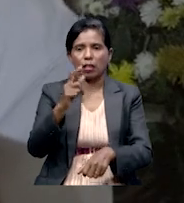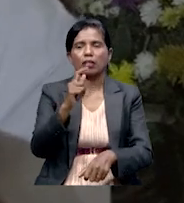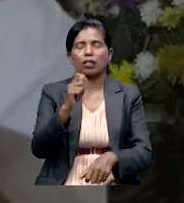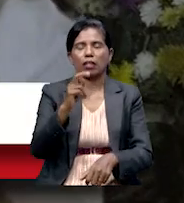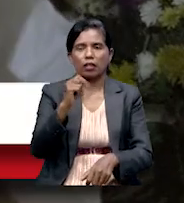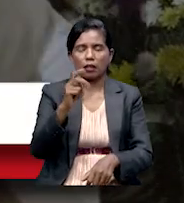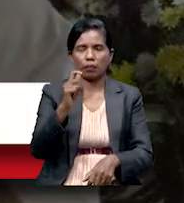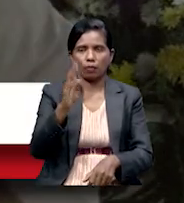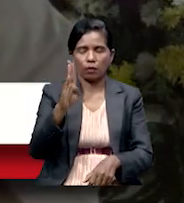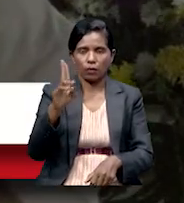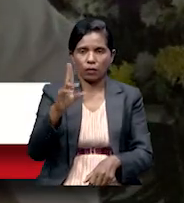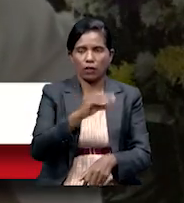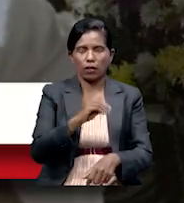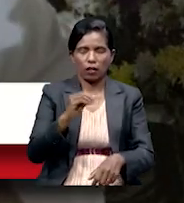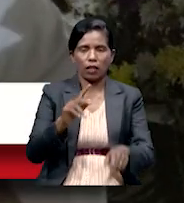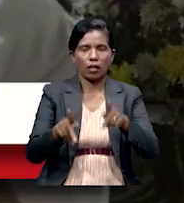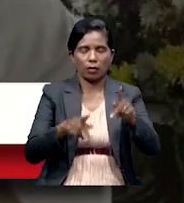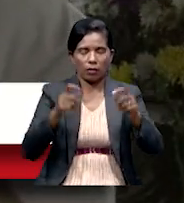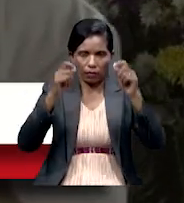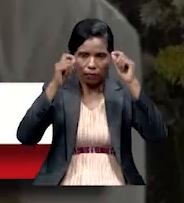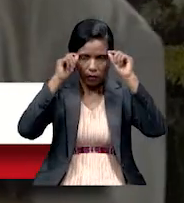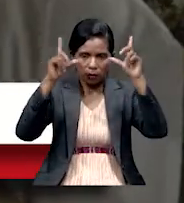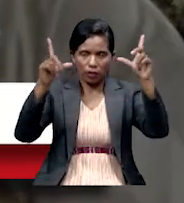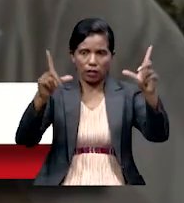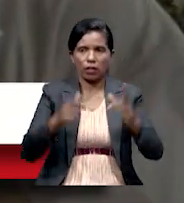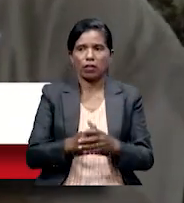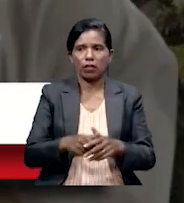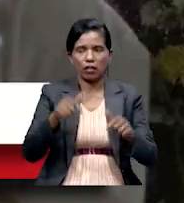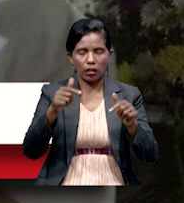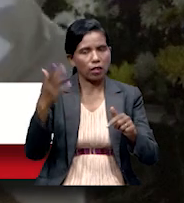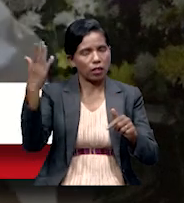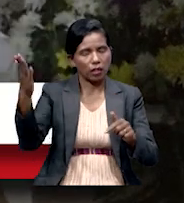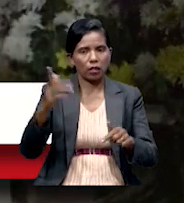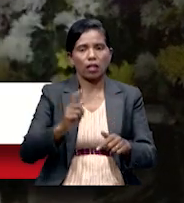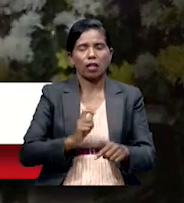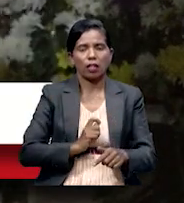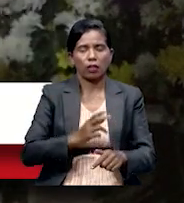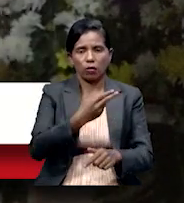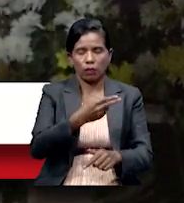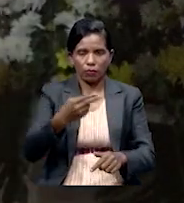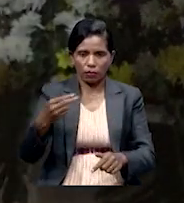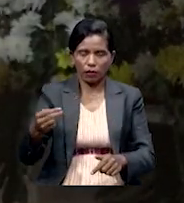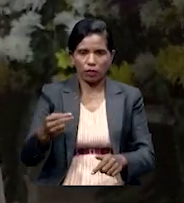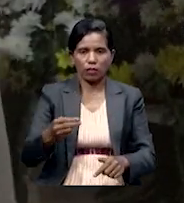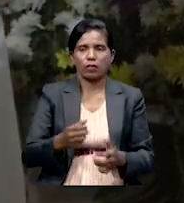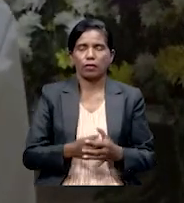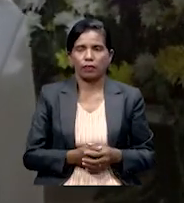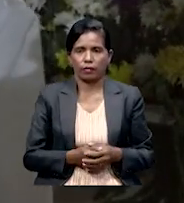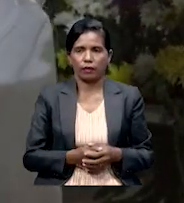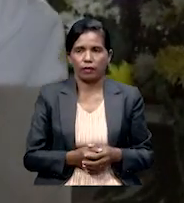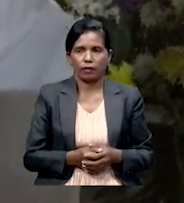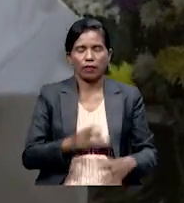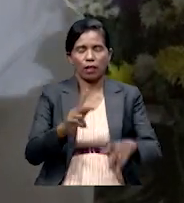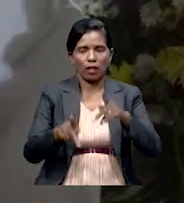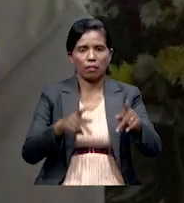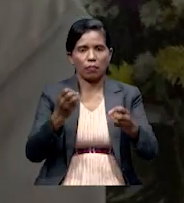sekali ribuan umat katolik dari Timor Leste berada di Atambua, di Kupang, di Flores. Banyak